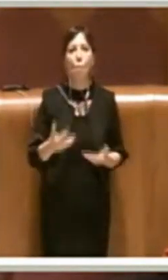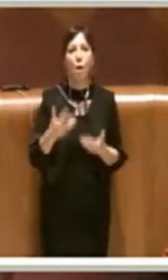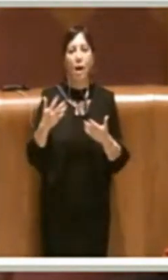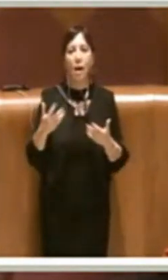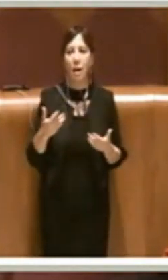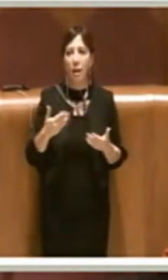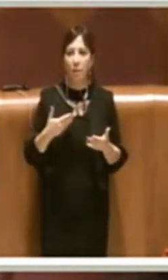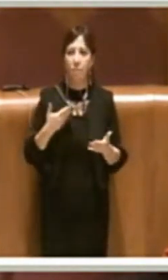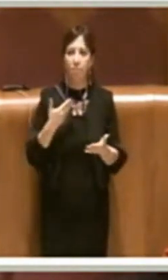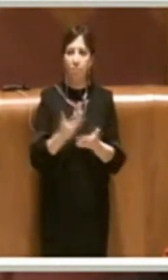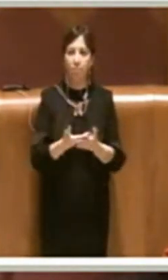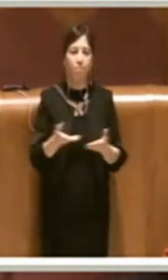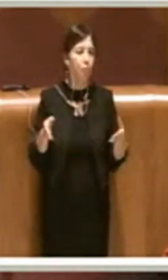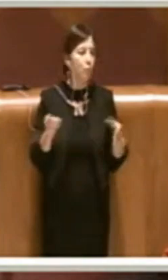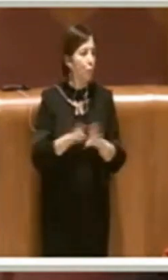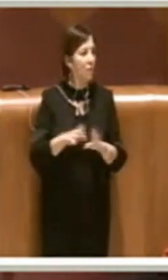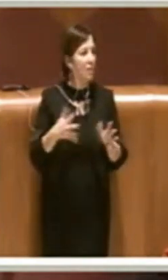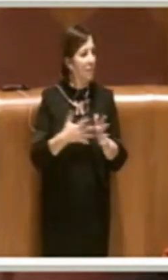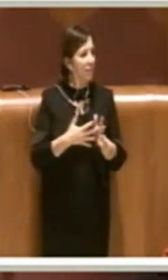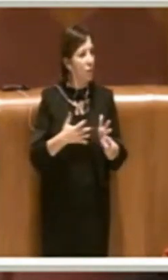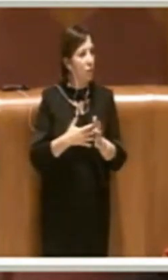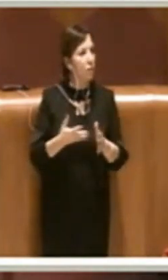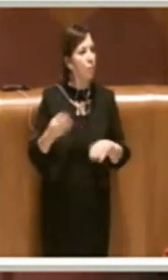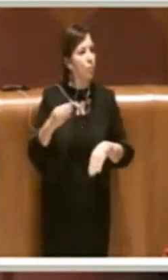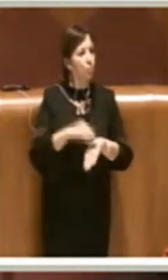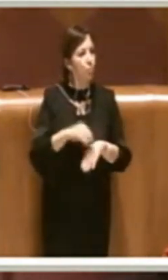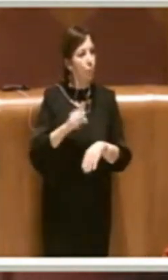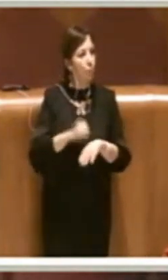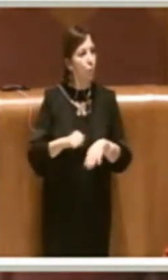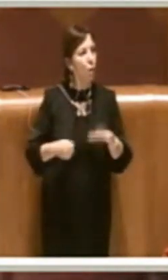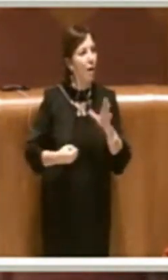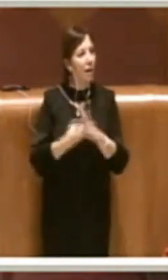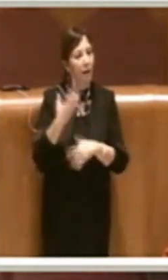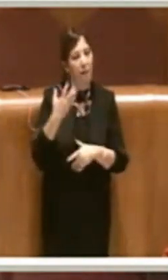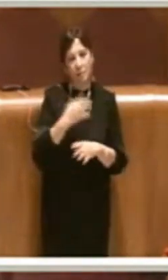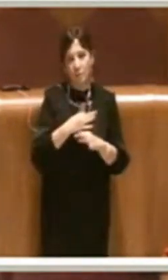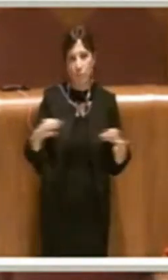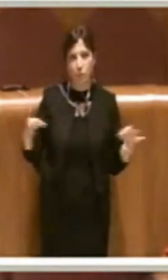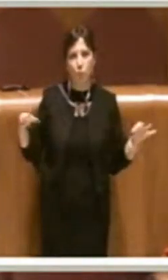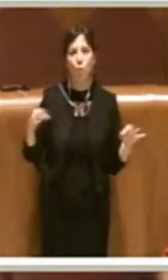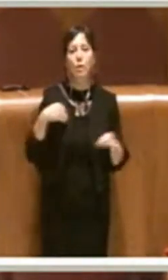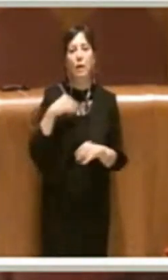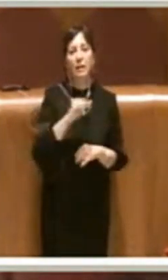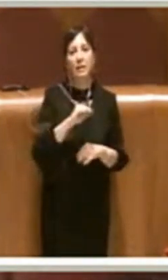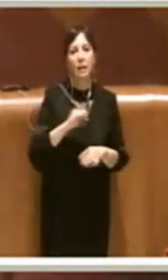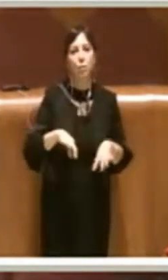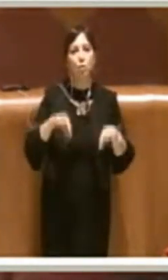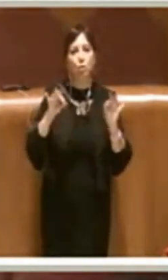chiuderà a causa di ulteriori difficoltà che potrebbero crearsi con delle misure che chiediamo